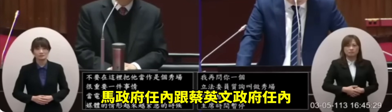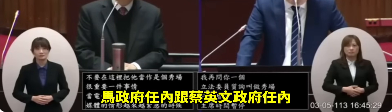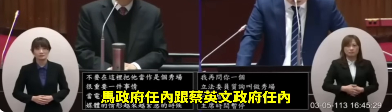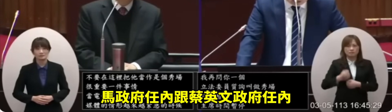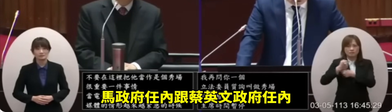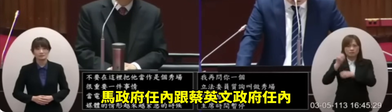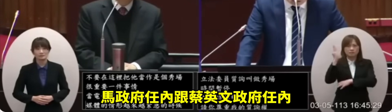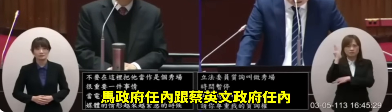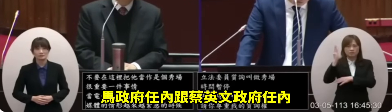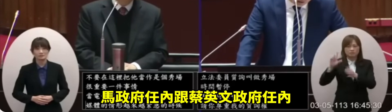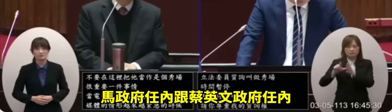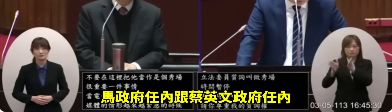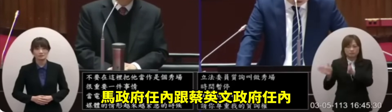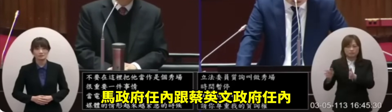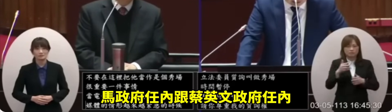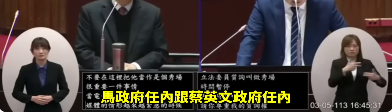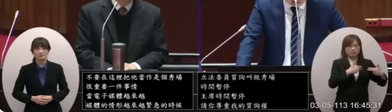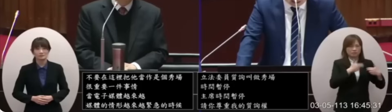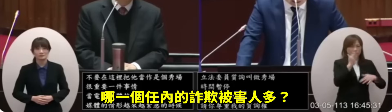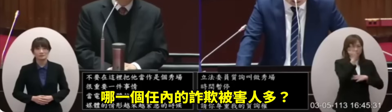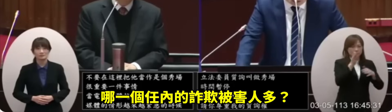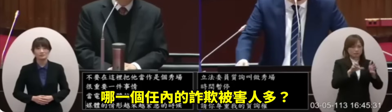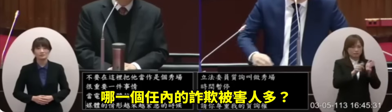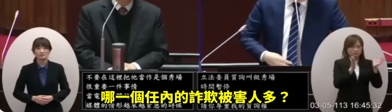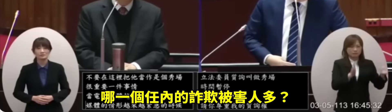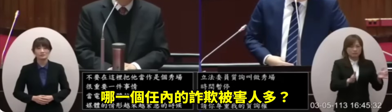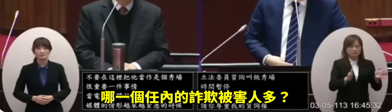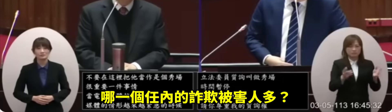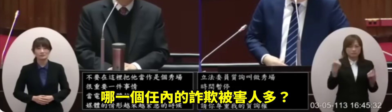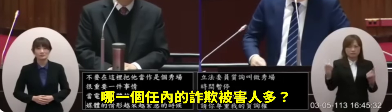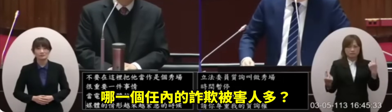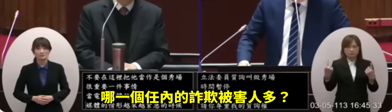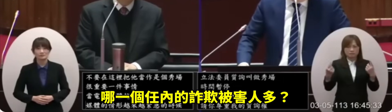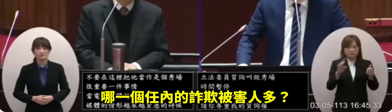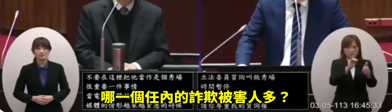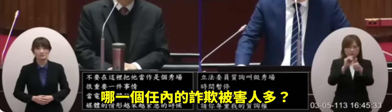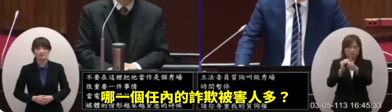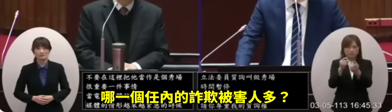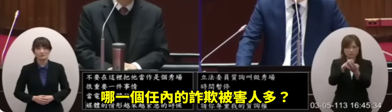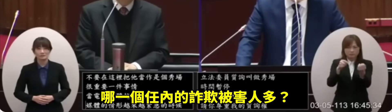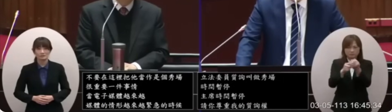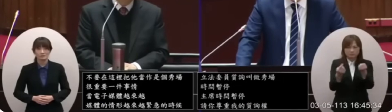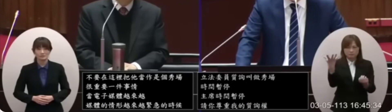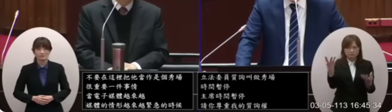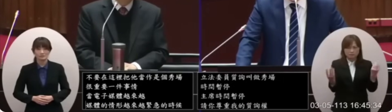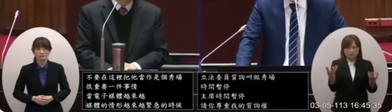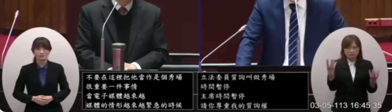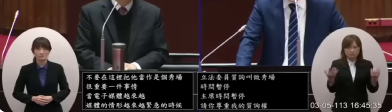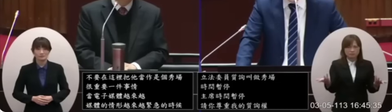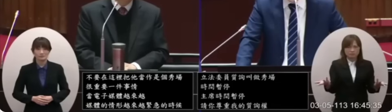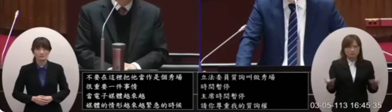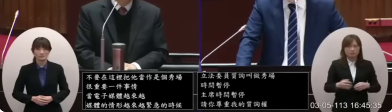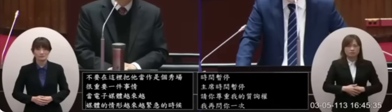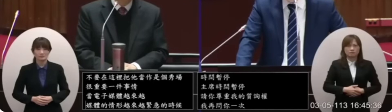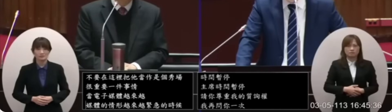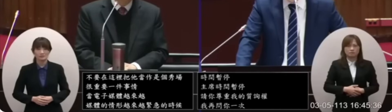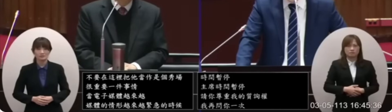马政府任内跟蔡英文政府任内，哪一个任内的诈欺被害人多？